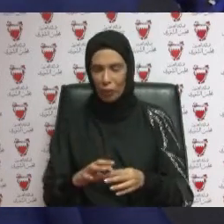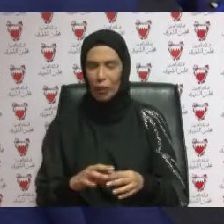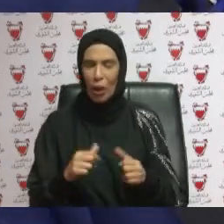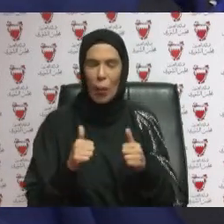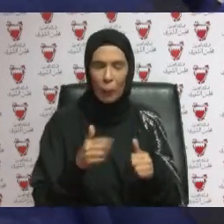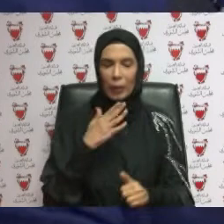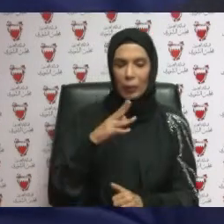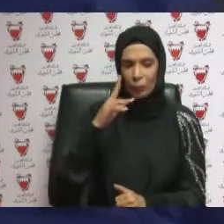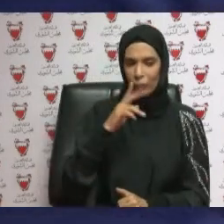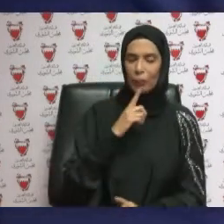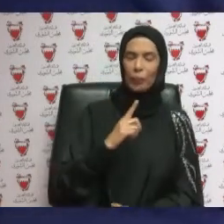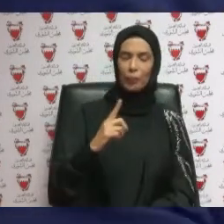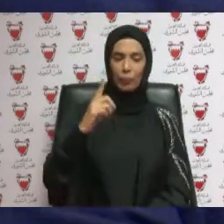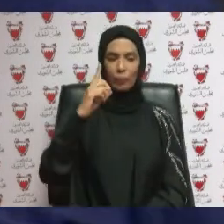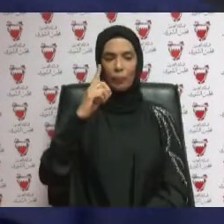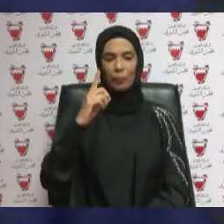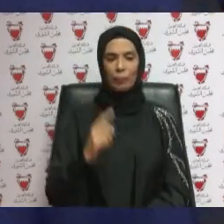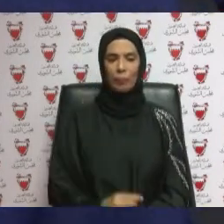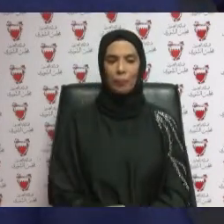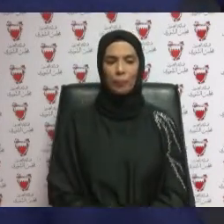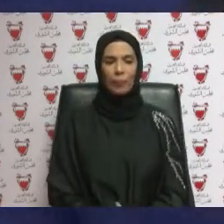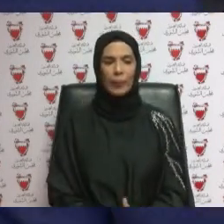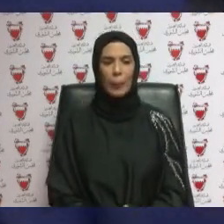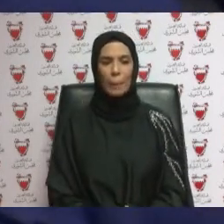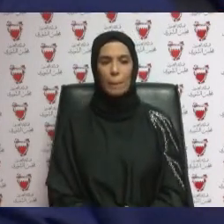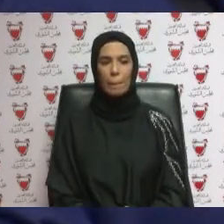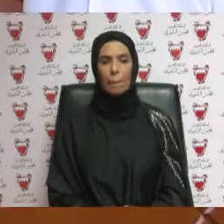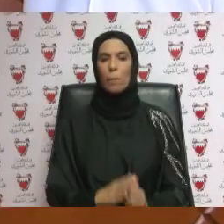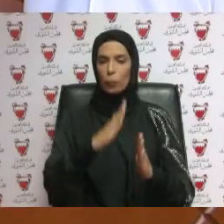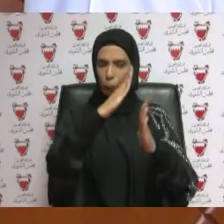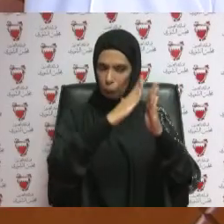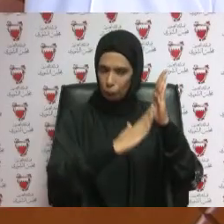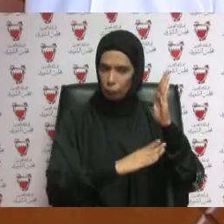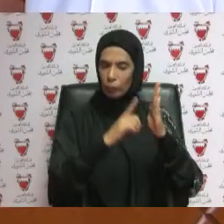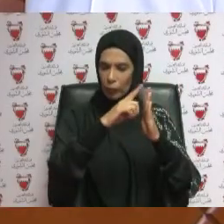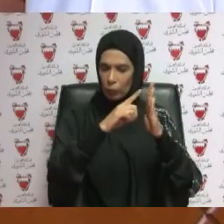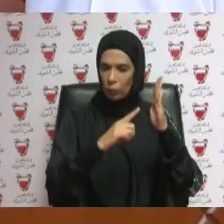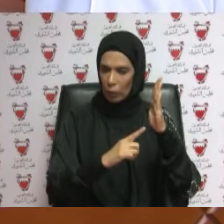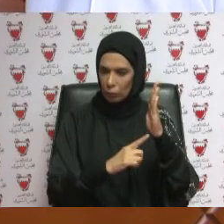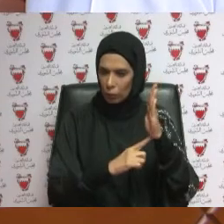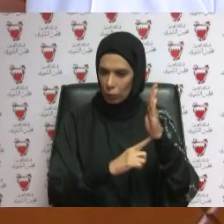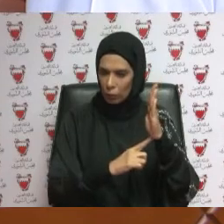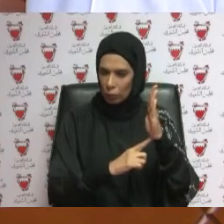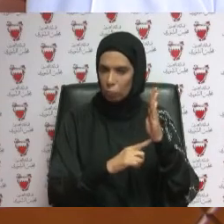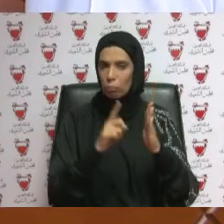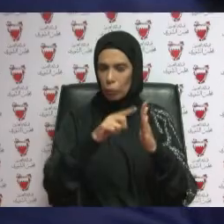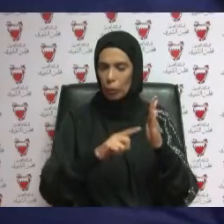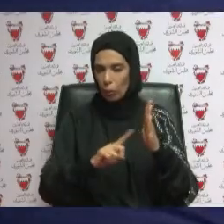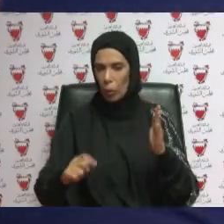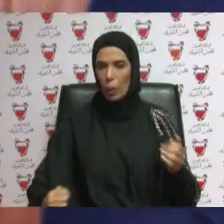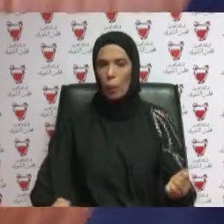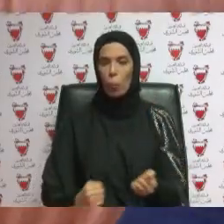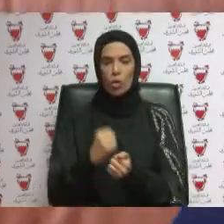ولكن إن شاء الله بعد أن احنا نسعى إن شاء الله أن يكون فعلا نص قانوني نضع من ضمن منظومات التشريعية المساندة